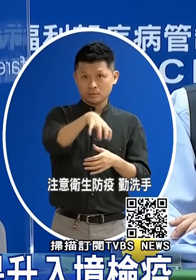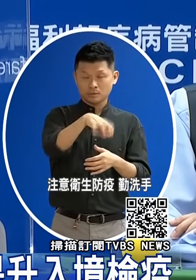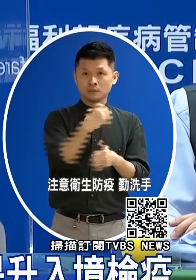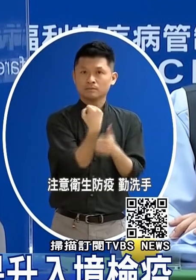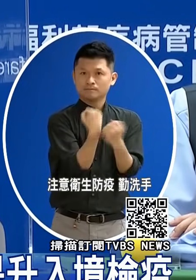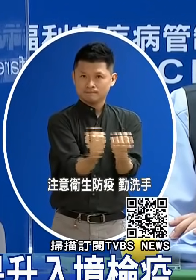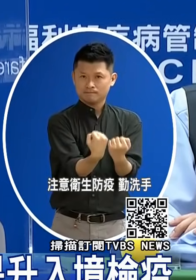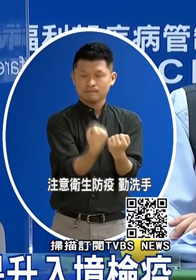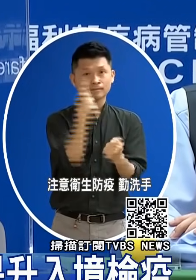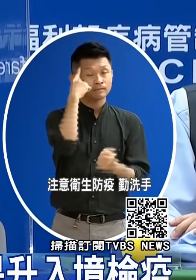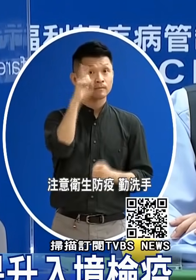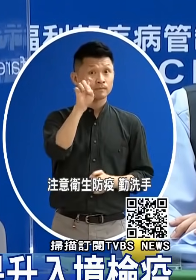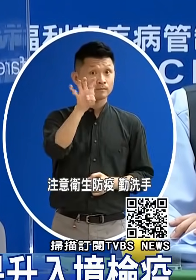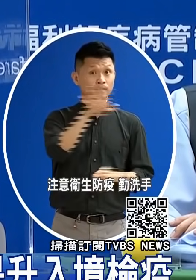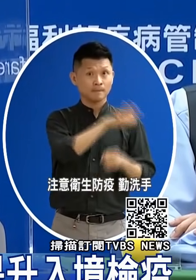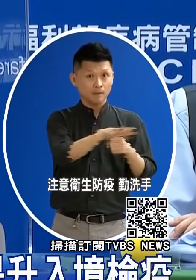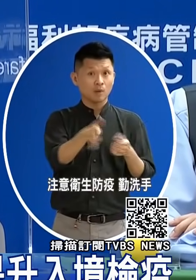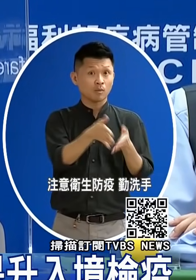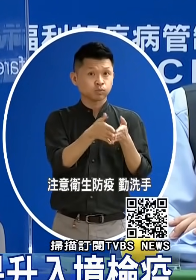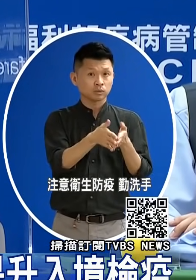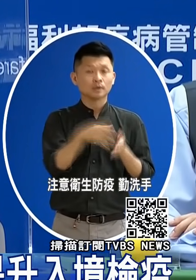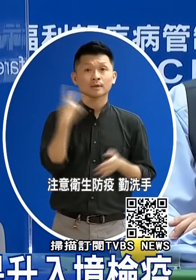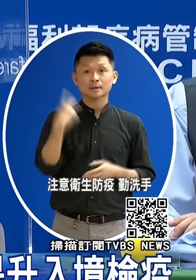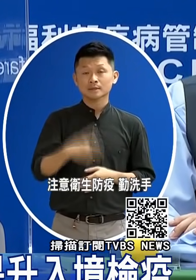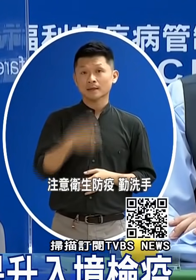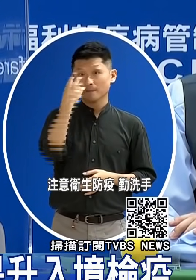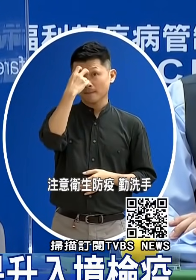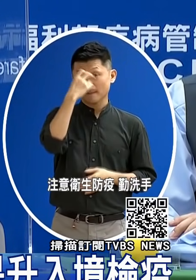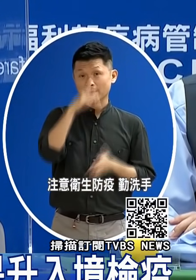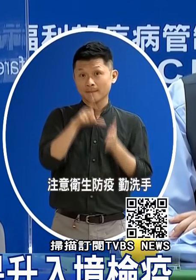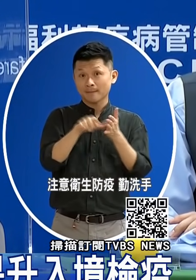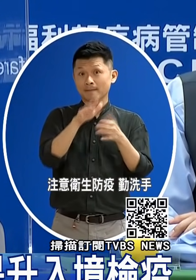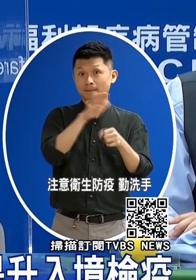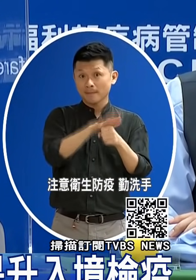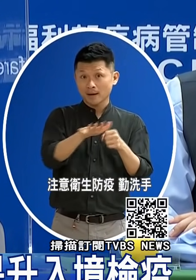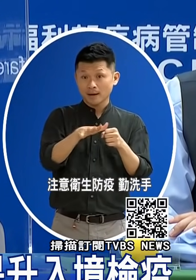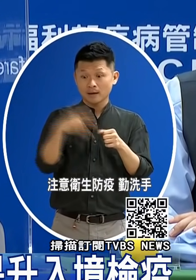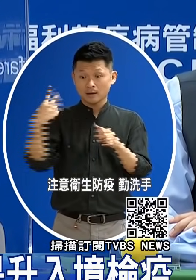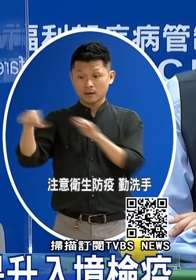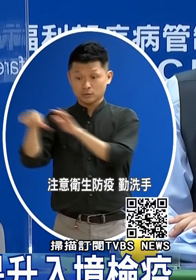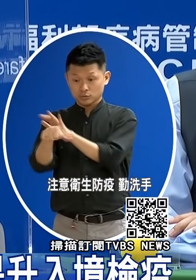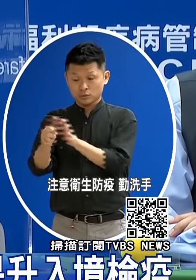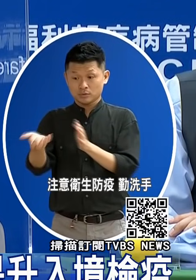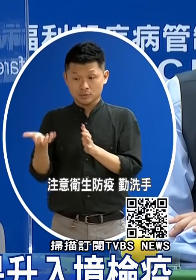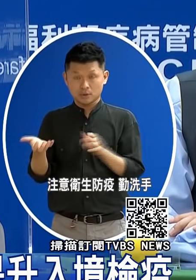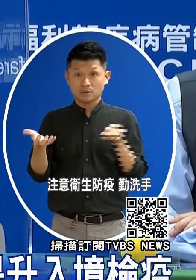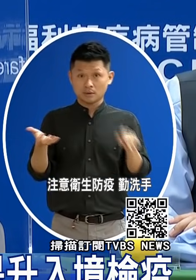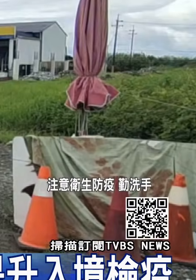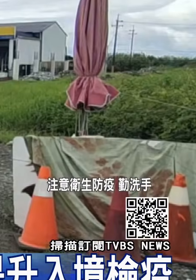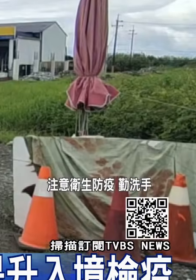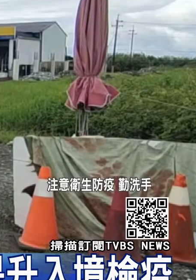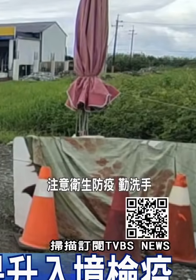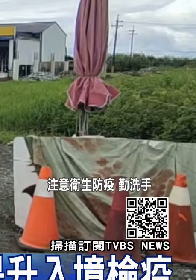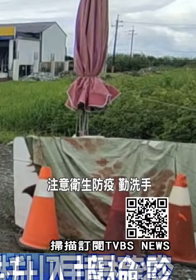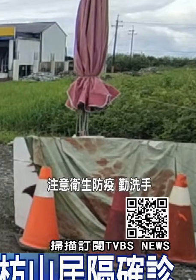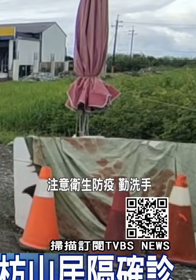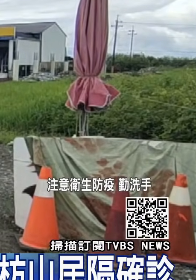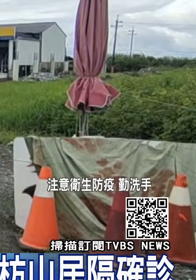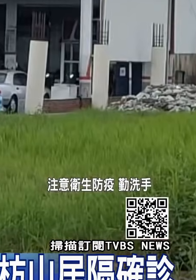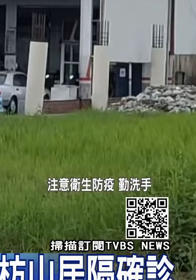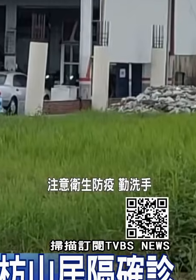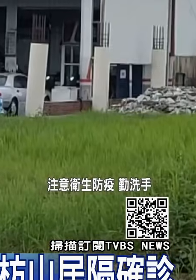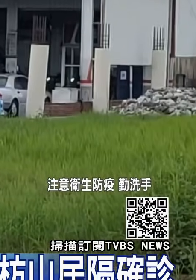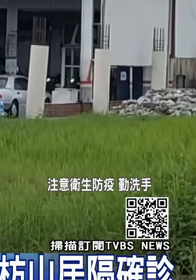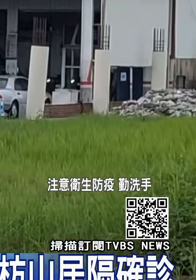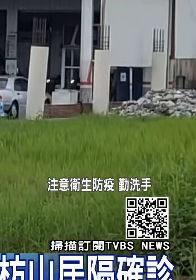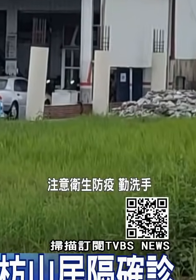14天。那而且在检疫期满跟入住时，都要检验 PCR。 也就是因